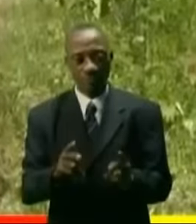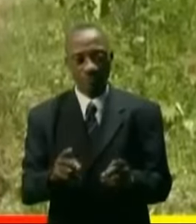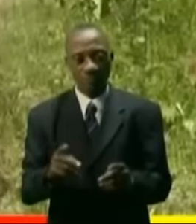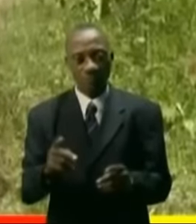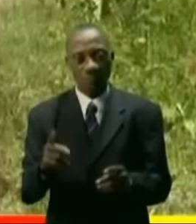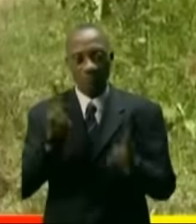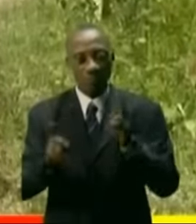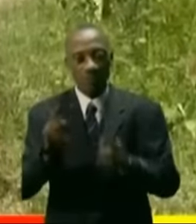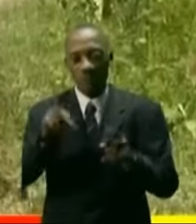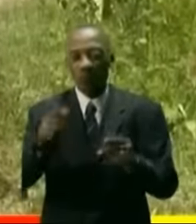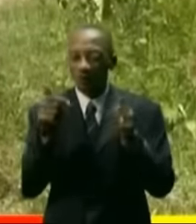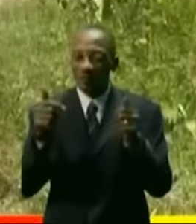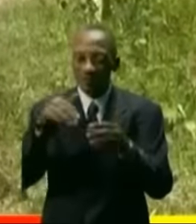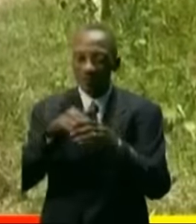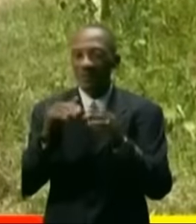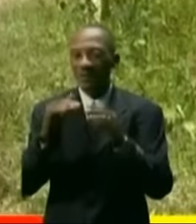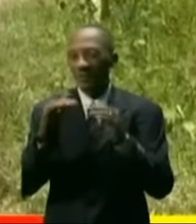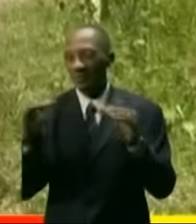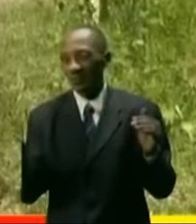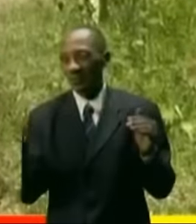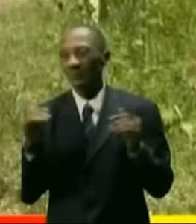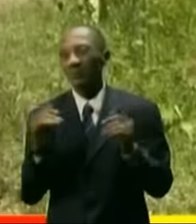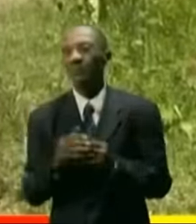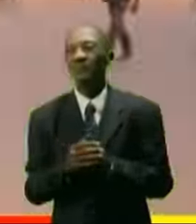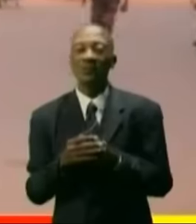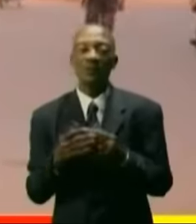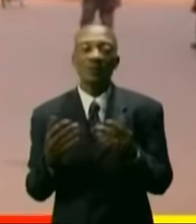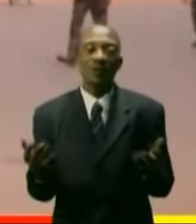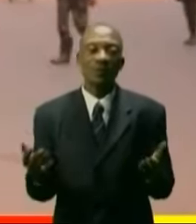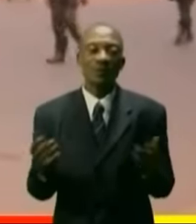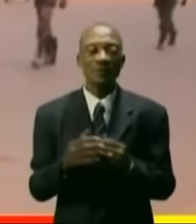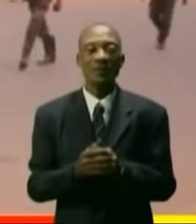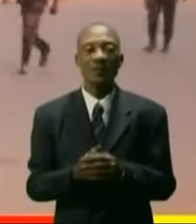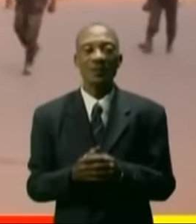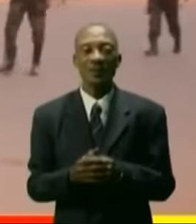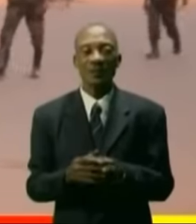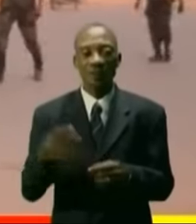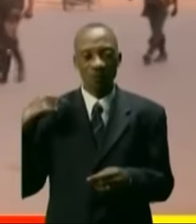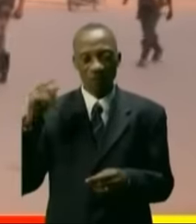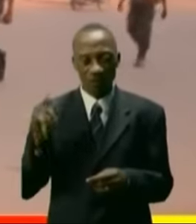et diurnes dans les quartiers périphériques de Bounia.